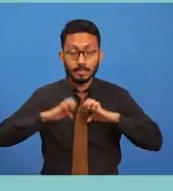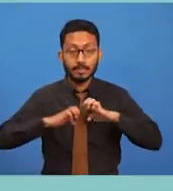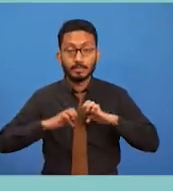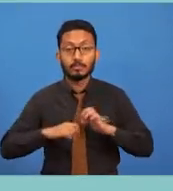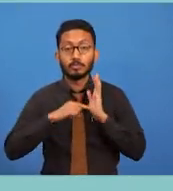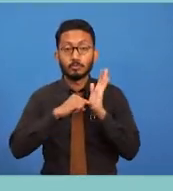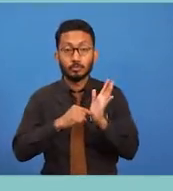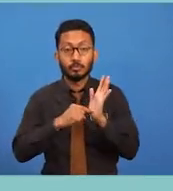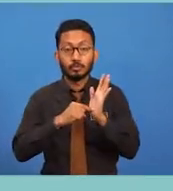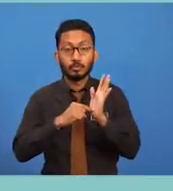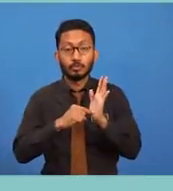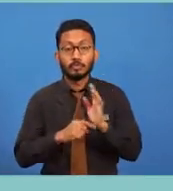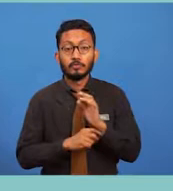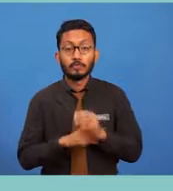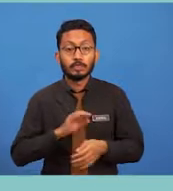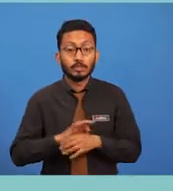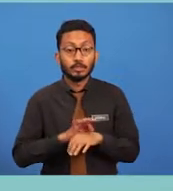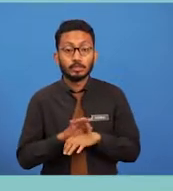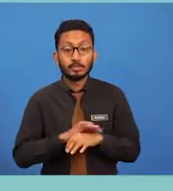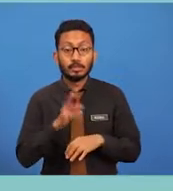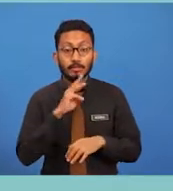peranan air dalam menunjukkan sifat keasidan.